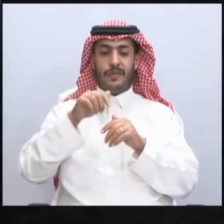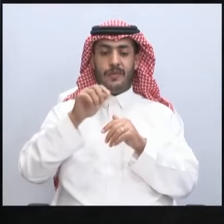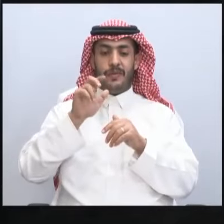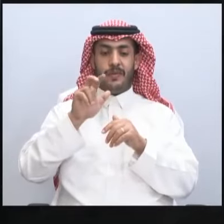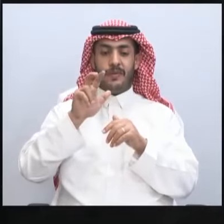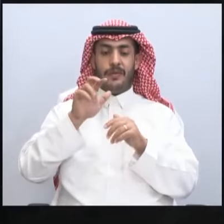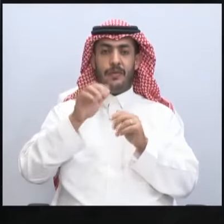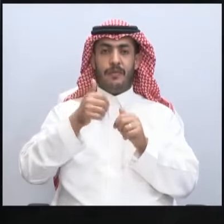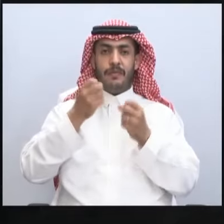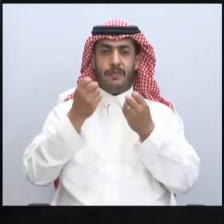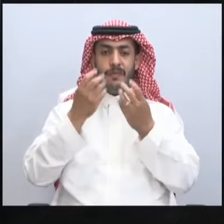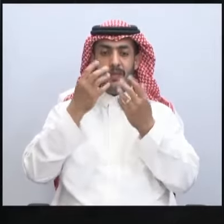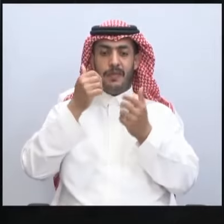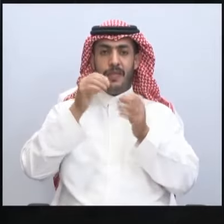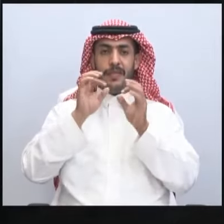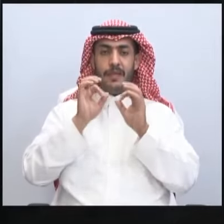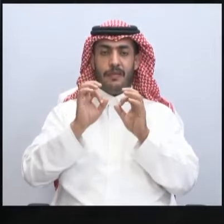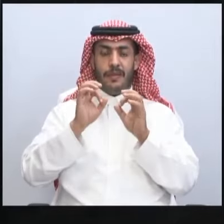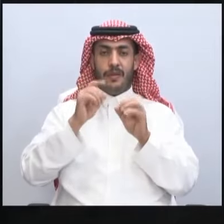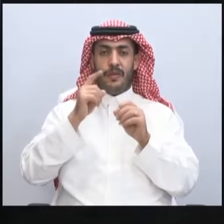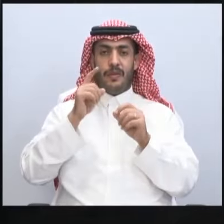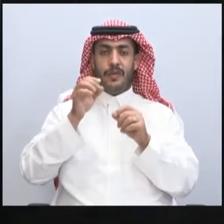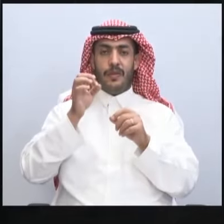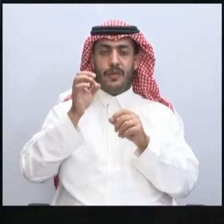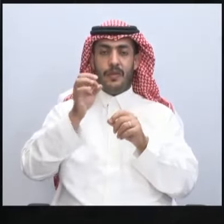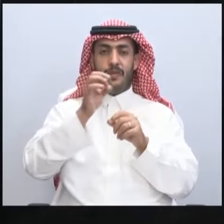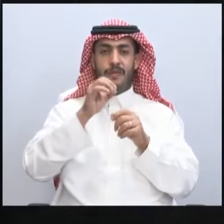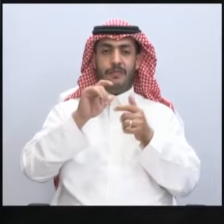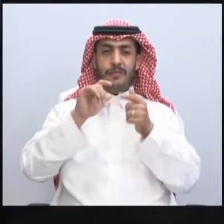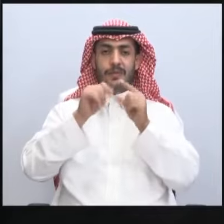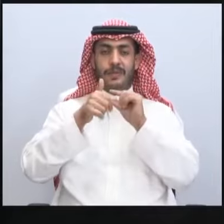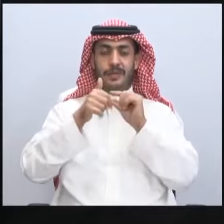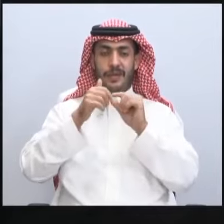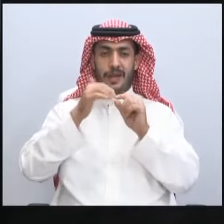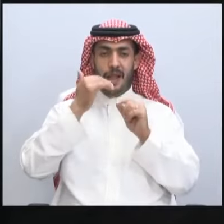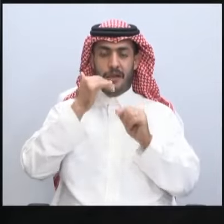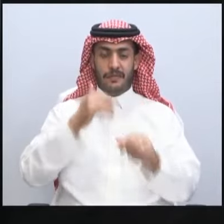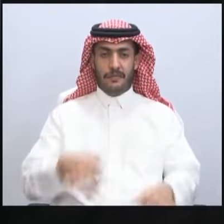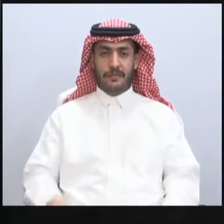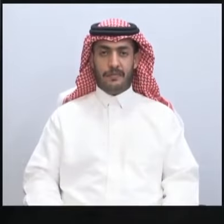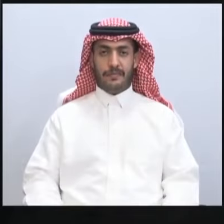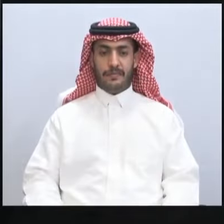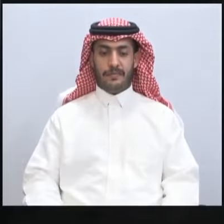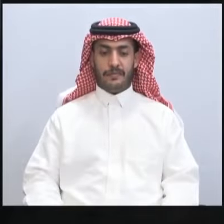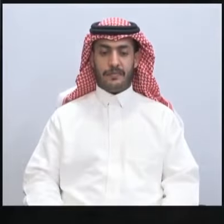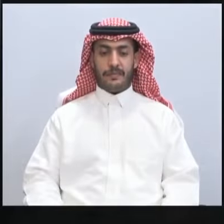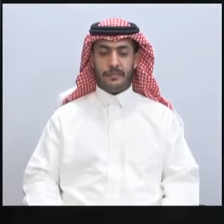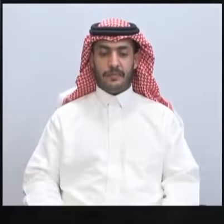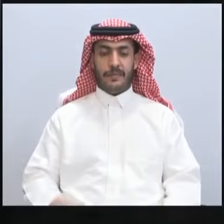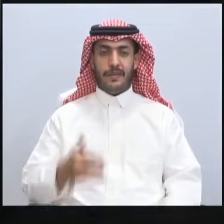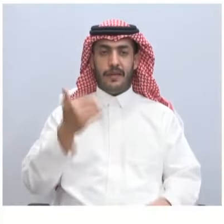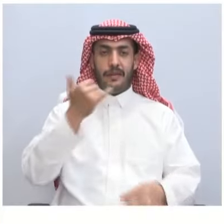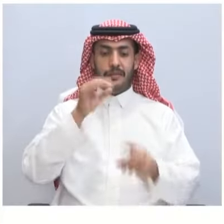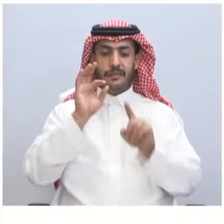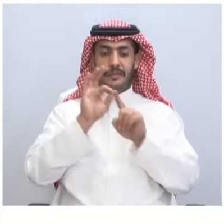المظاهر الطبيعيه لدول مجلس التعاون لدول الخليج العربيه واهم اهداف